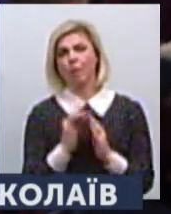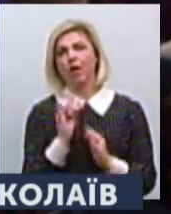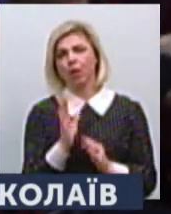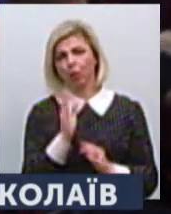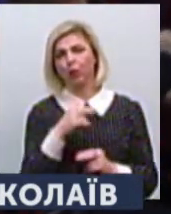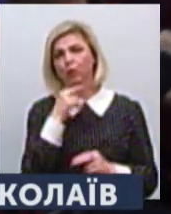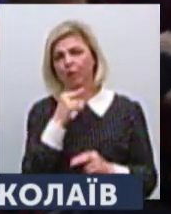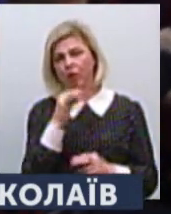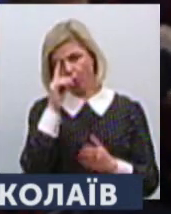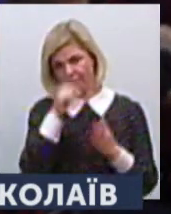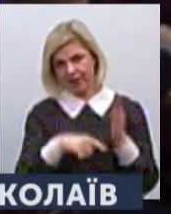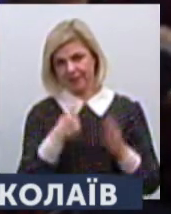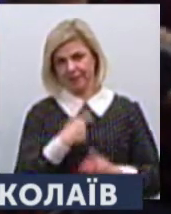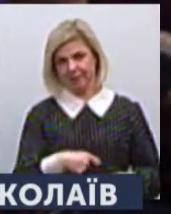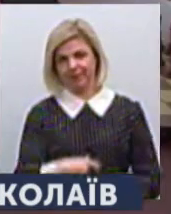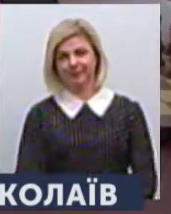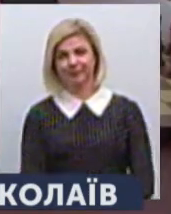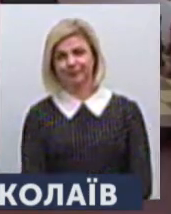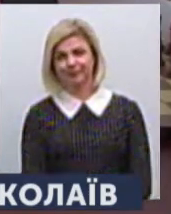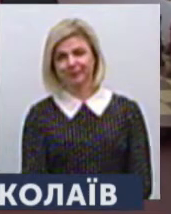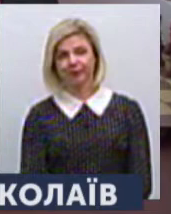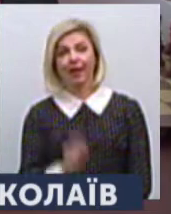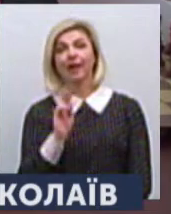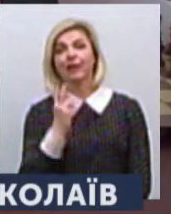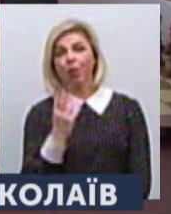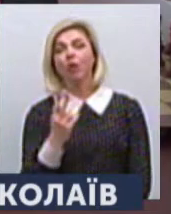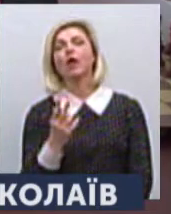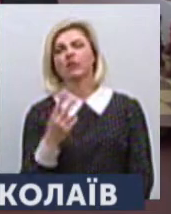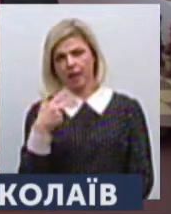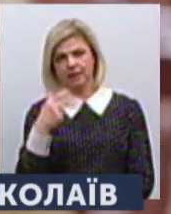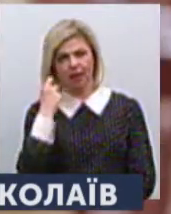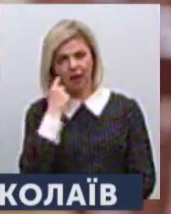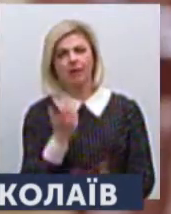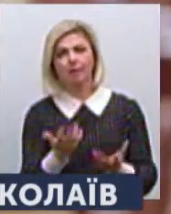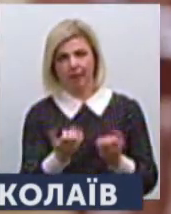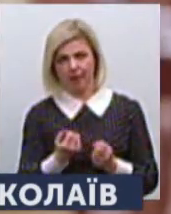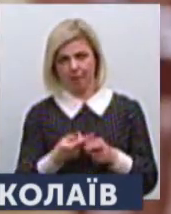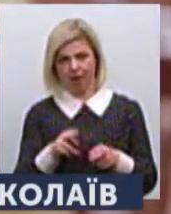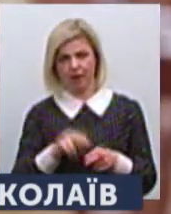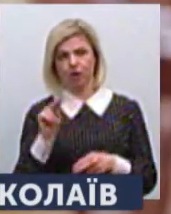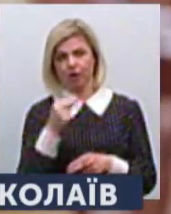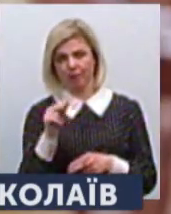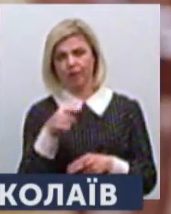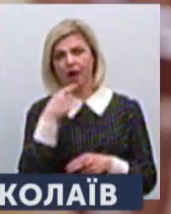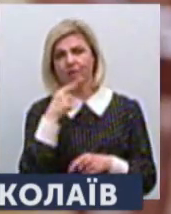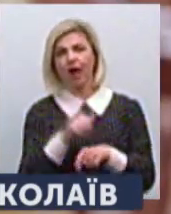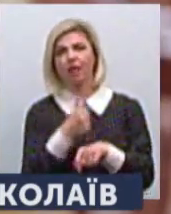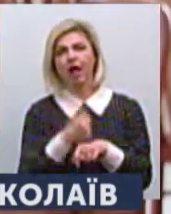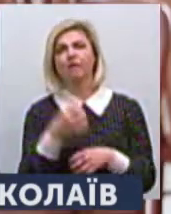уважна і впевнена у собі. Миколаїв 30 років приймає цей чемпіонат, каже головний суддя змагань Руслан